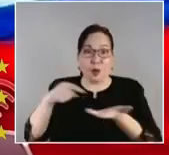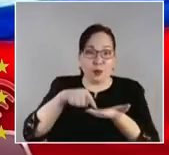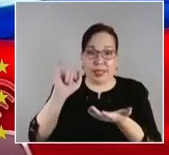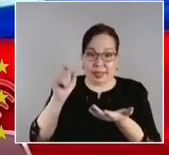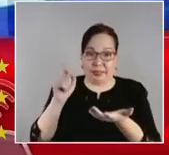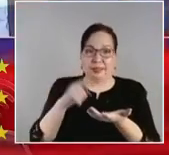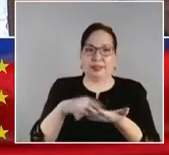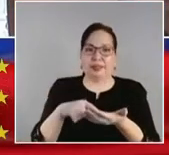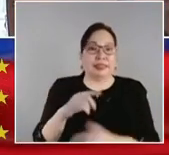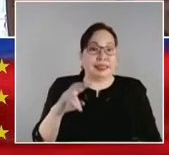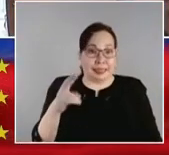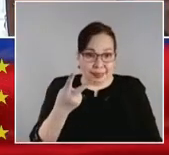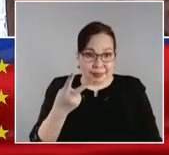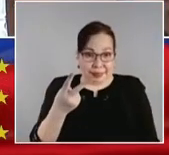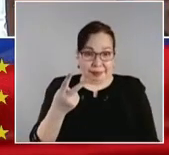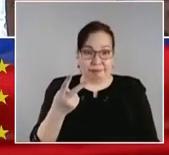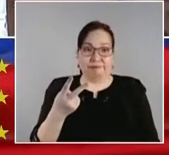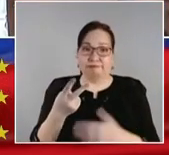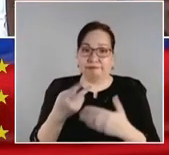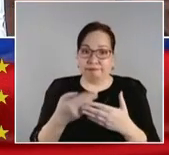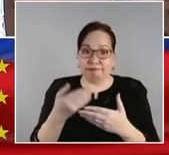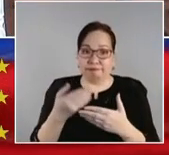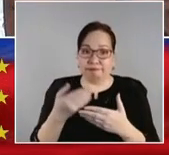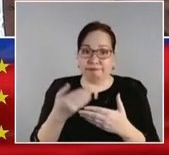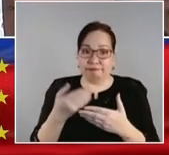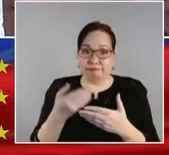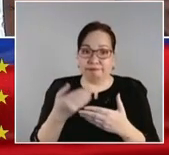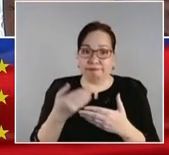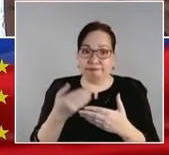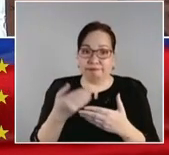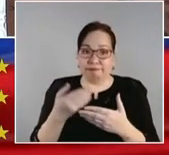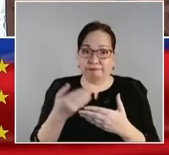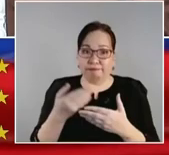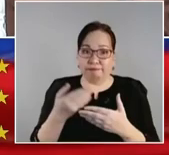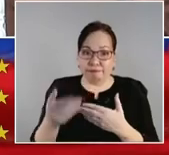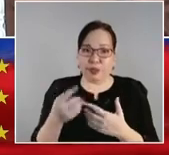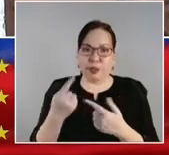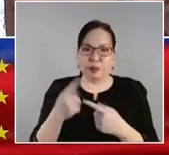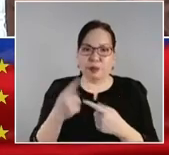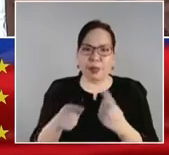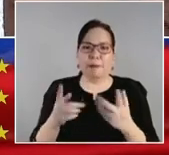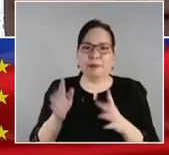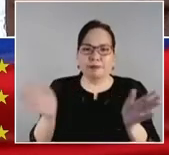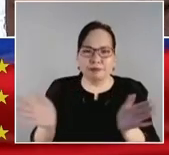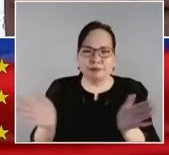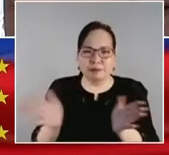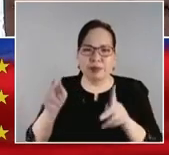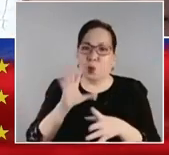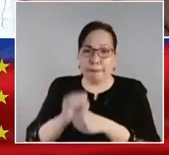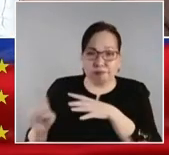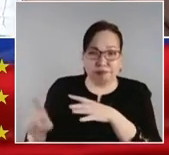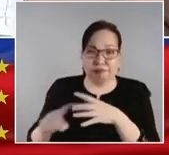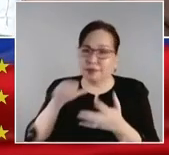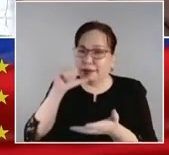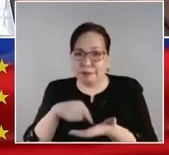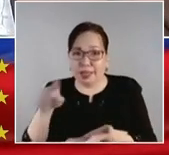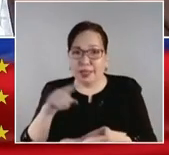talagang habitual na nag-a-avoid ng taxes, kailangan po ma-penalize yan. So these two